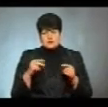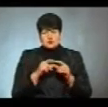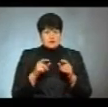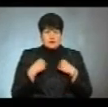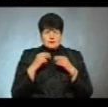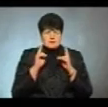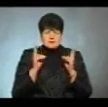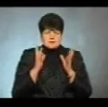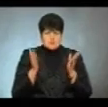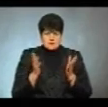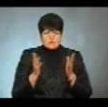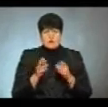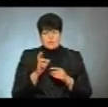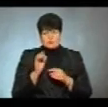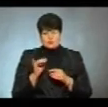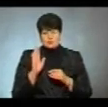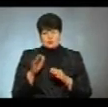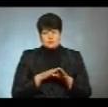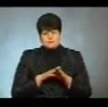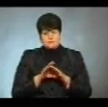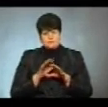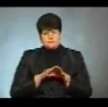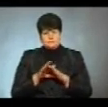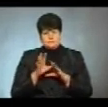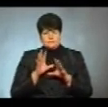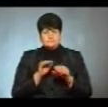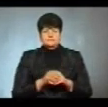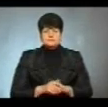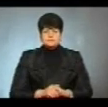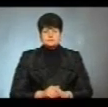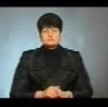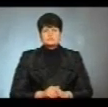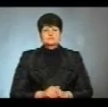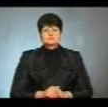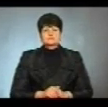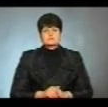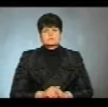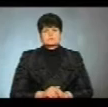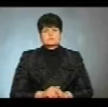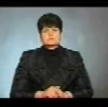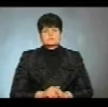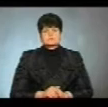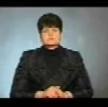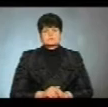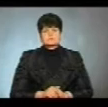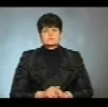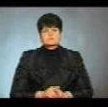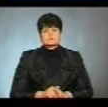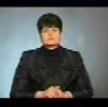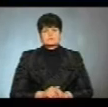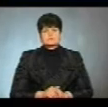даний момент. Я думаю, що бус буде заповнений повністю. Анжела Шова, Андрій Прокопів. Новини.